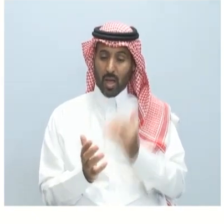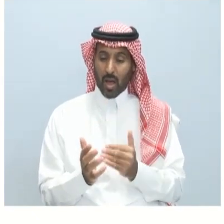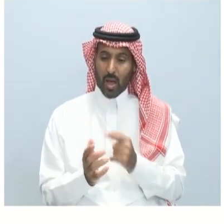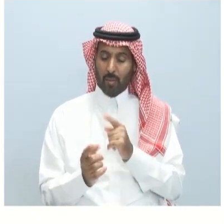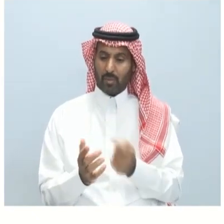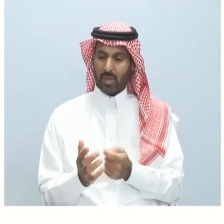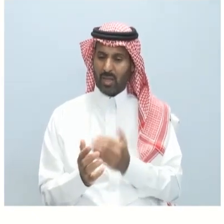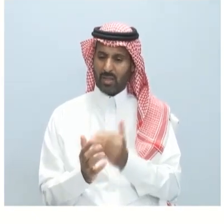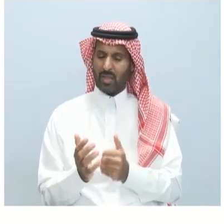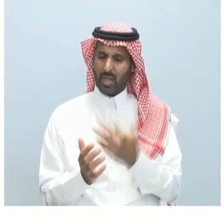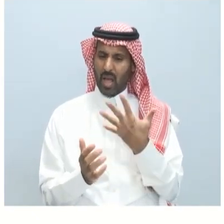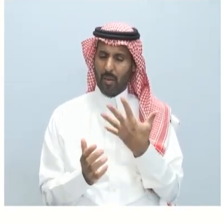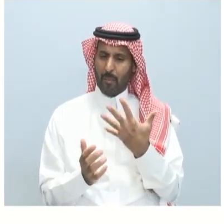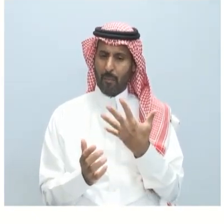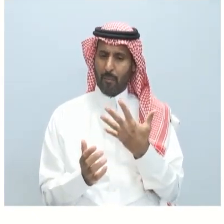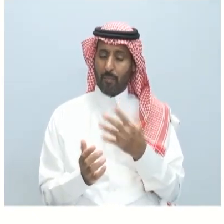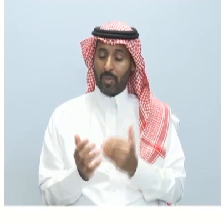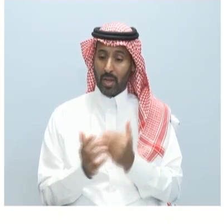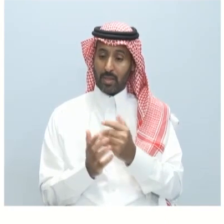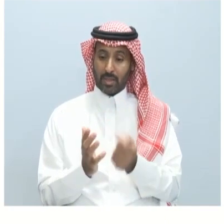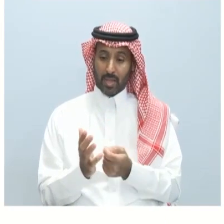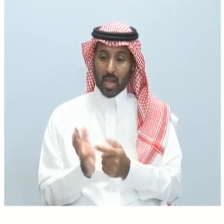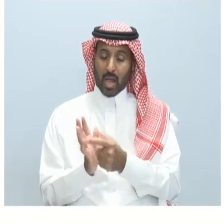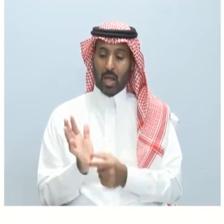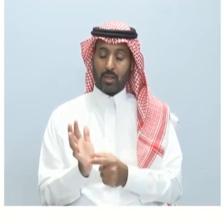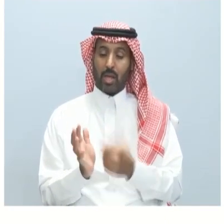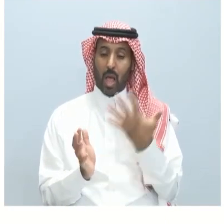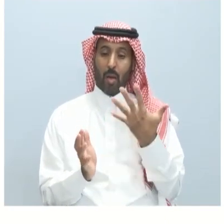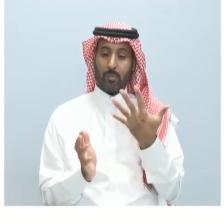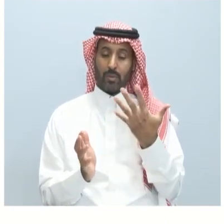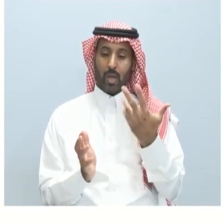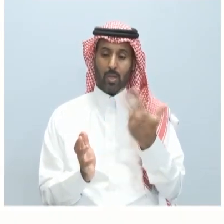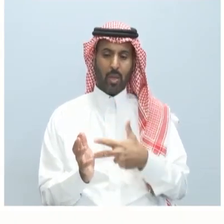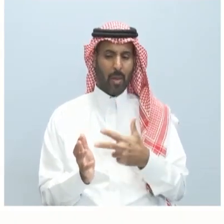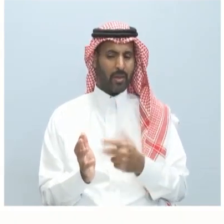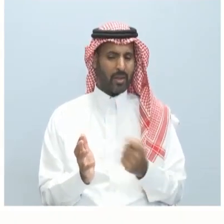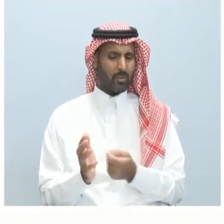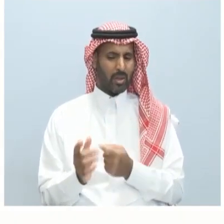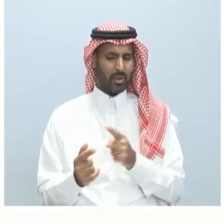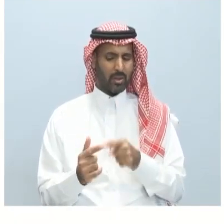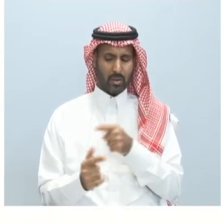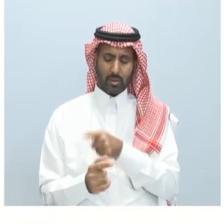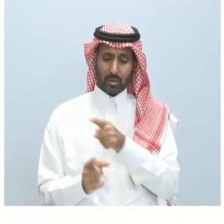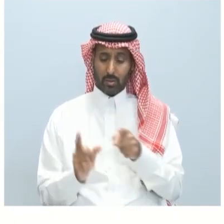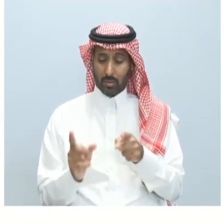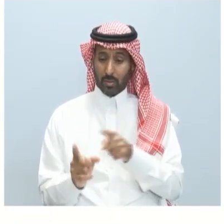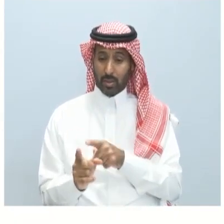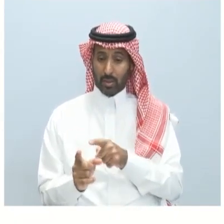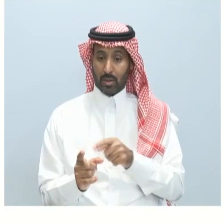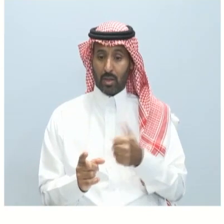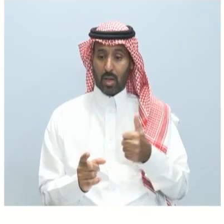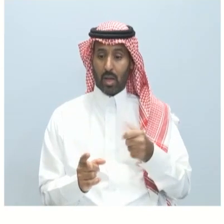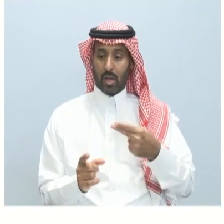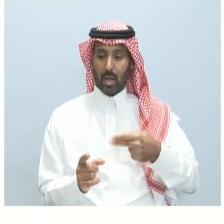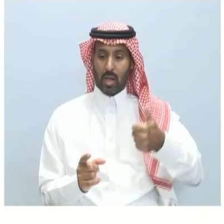خمس درجات وكانت درجه عائشه 85 فاي معادله مما ياتي يمكنك استعمالها لايجاد